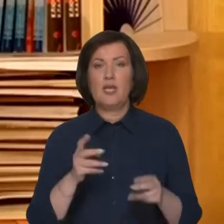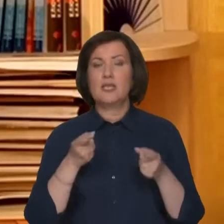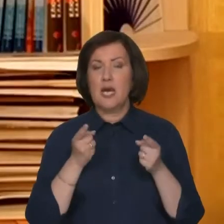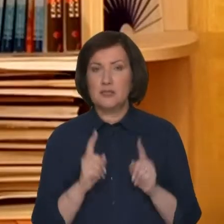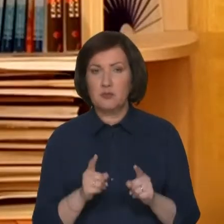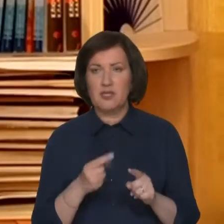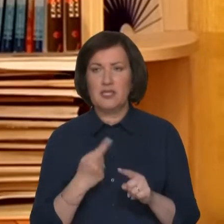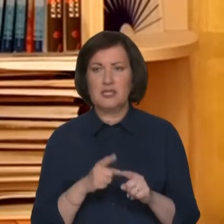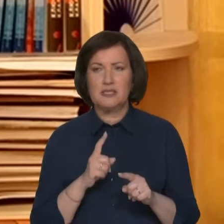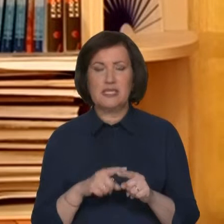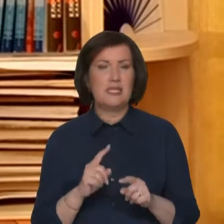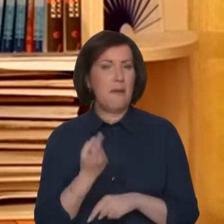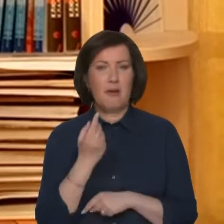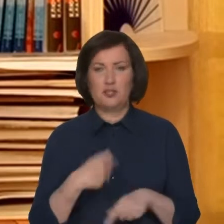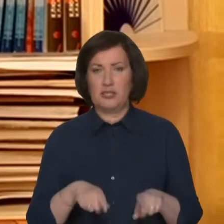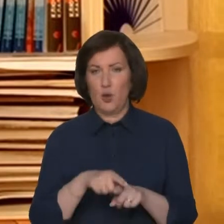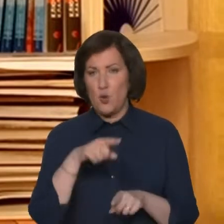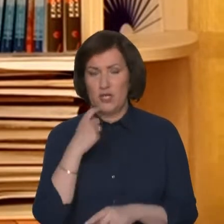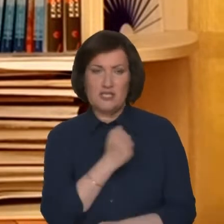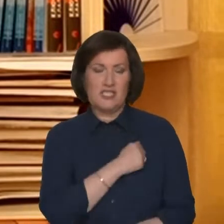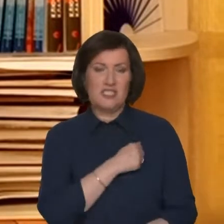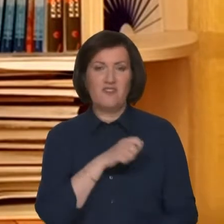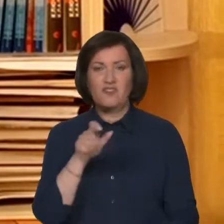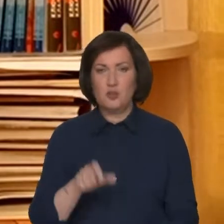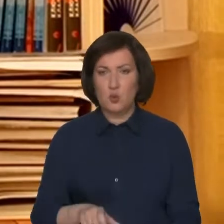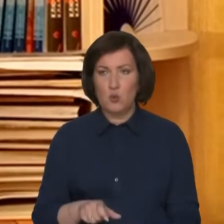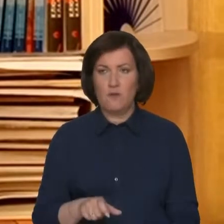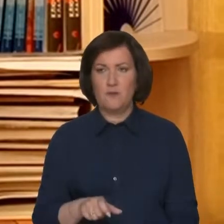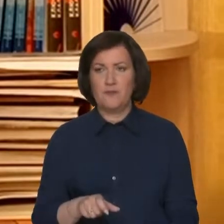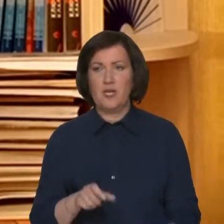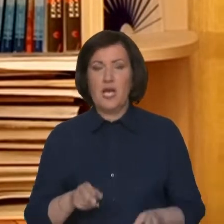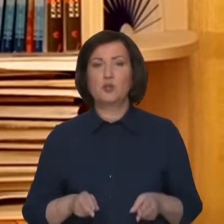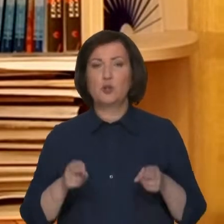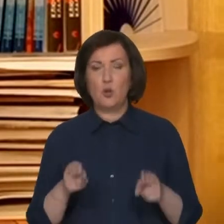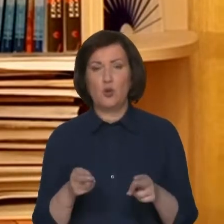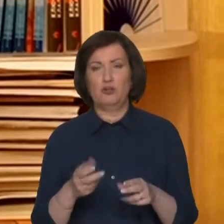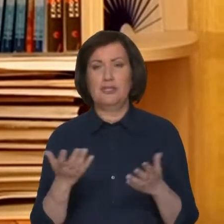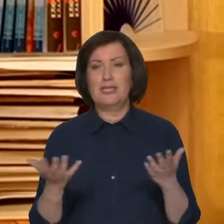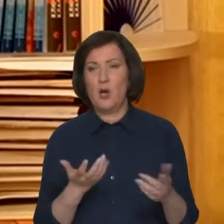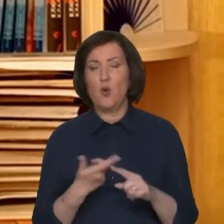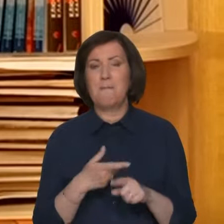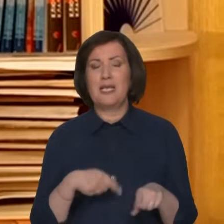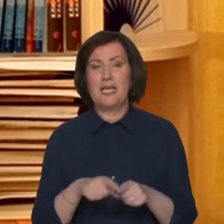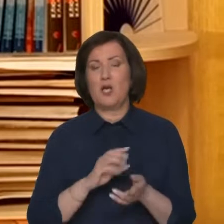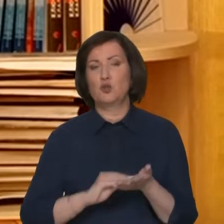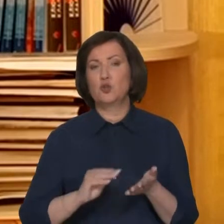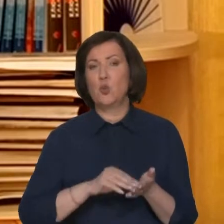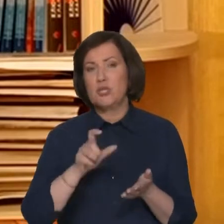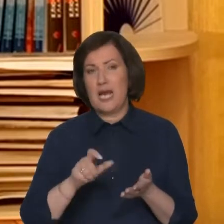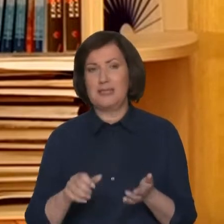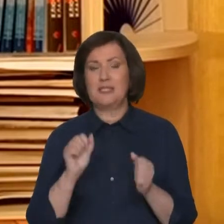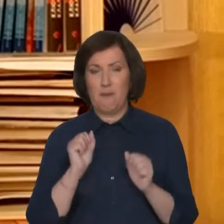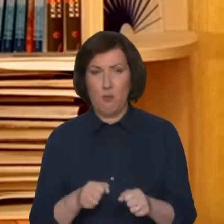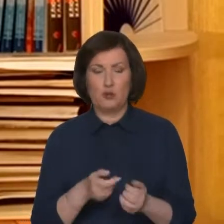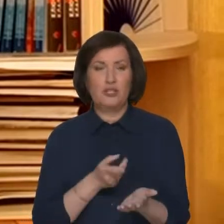Насправді це не перший такий російський військовий злочин, якого ми як журналісти своїми методами можемо